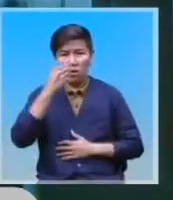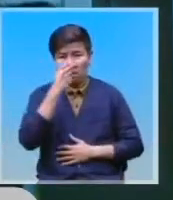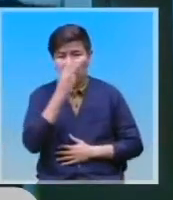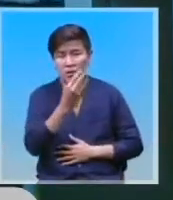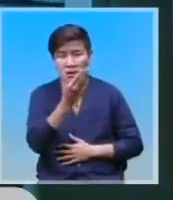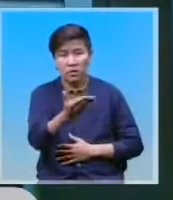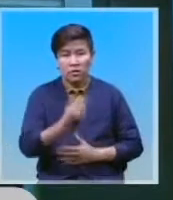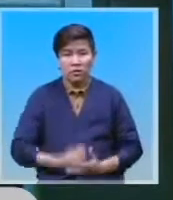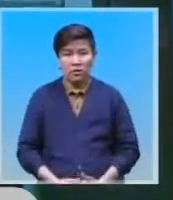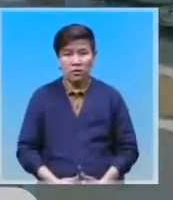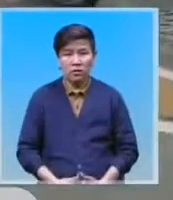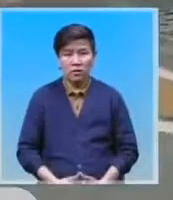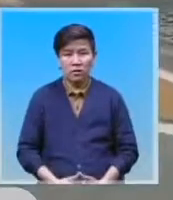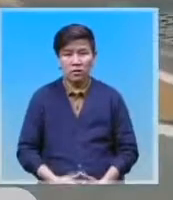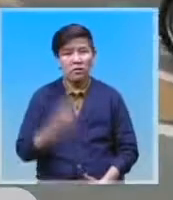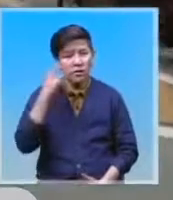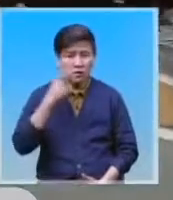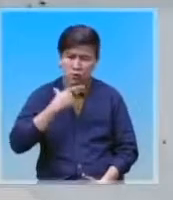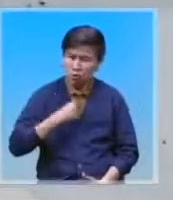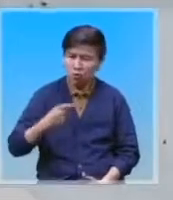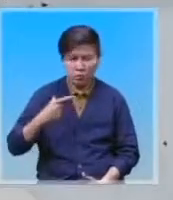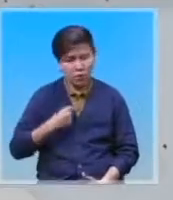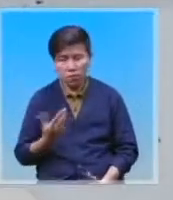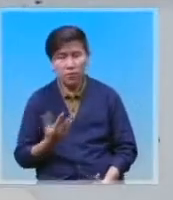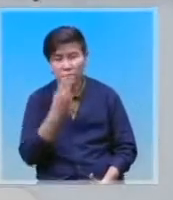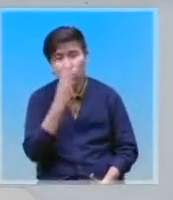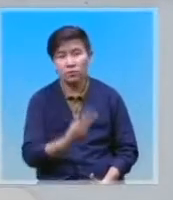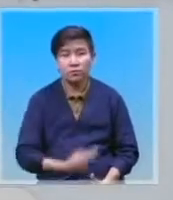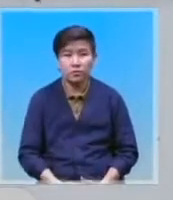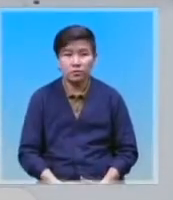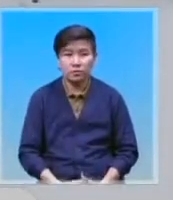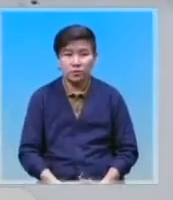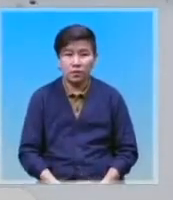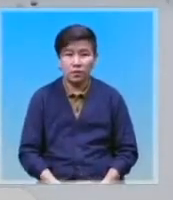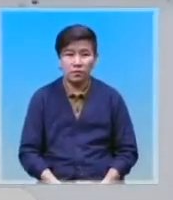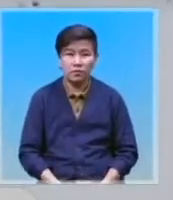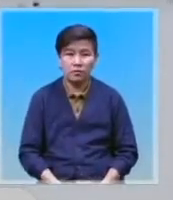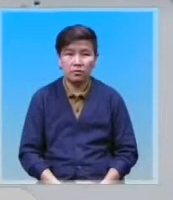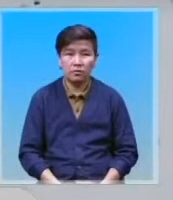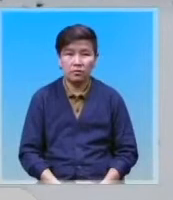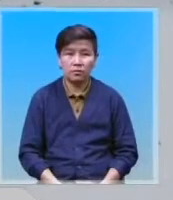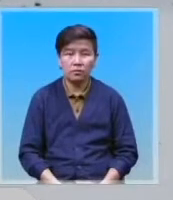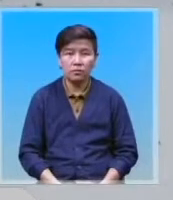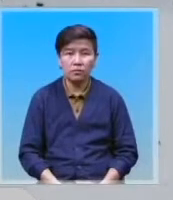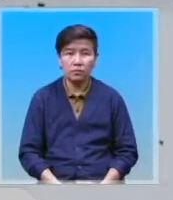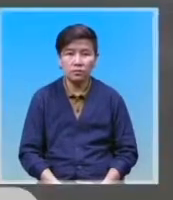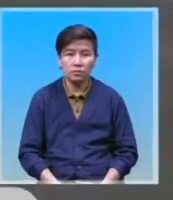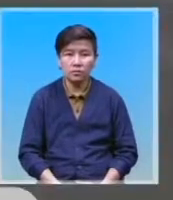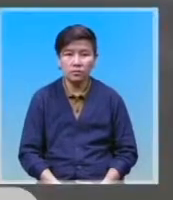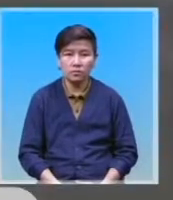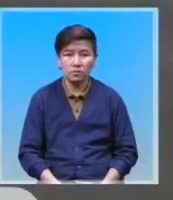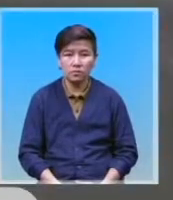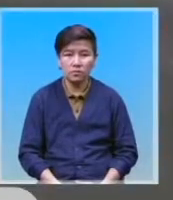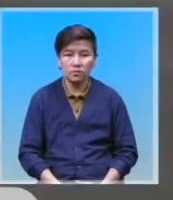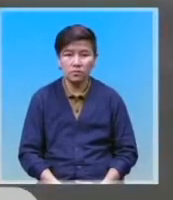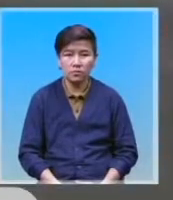าพกันก่อนแล้วกันจะได้ตัดสินใจกันถูกว่าชอบหรือไม่ชอบอย่างไรนะครับก็น่ารักดีไหม สวยดีนะ ก็เป็นสีสันดีกว่า